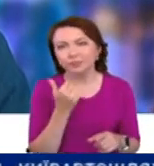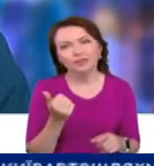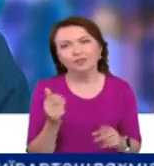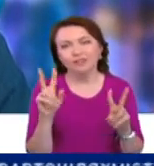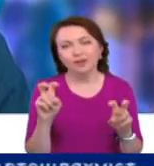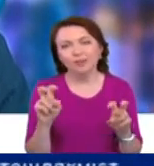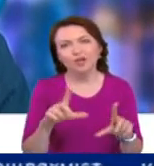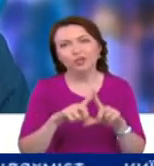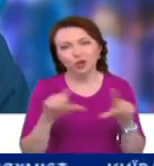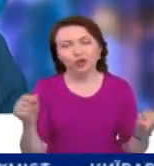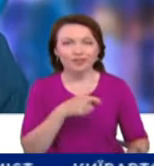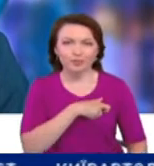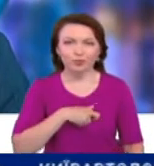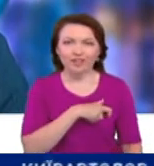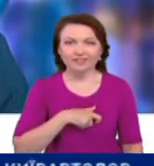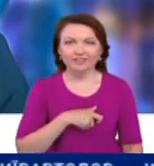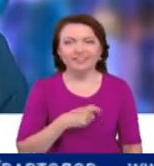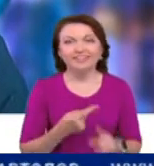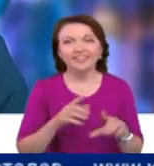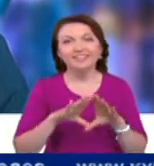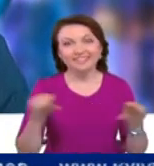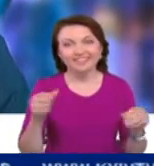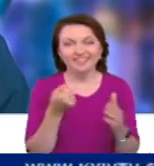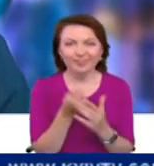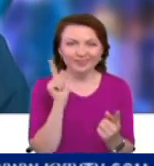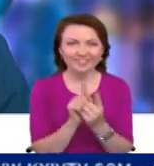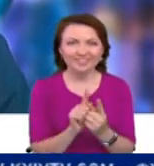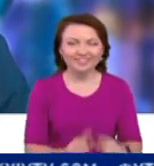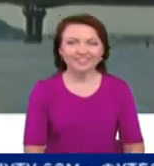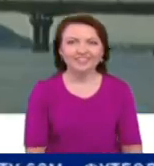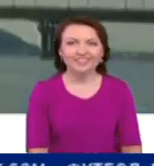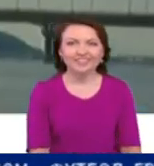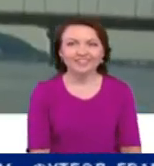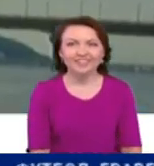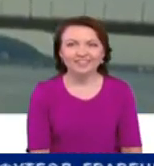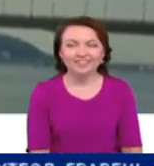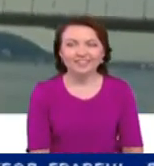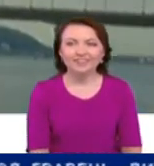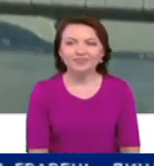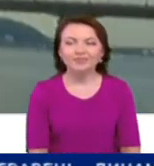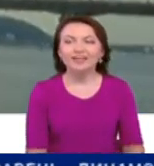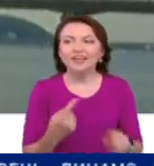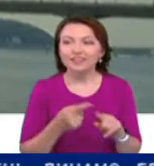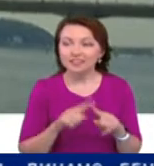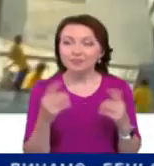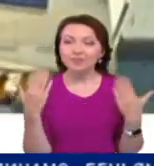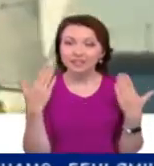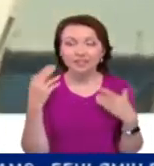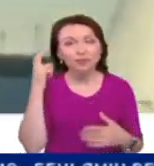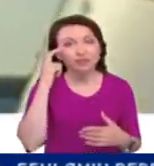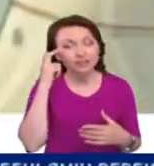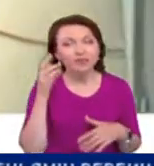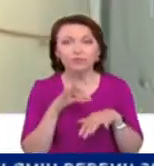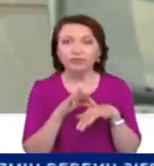школа депутатів. Тож, наразі це все. До зустрічі. Цими вихідними у Києві пройде перша за всю